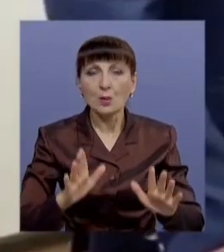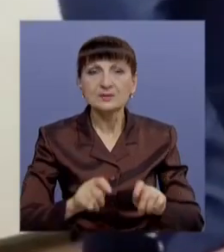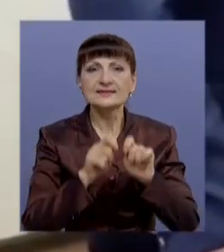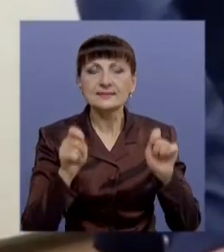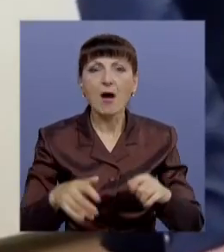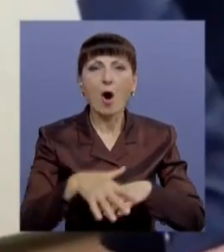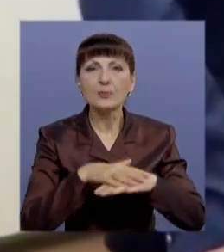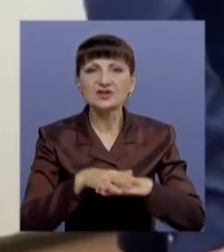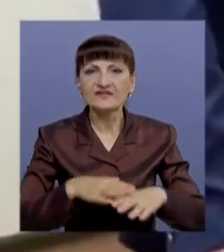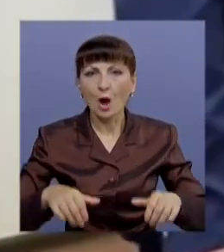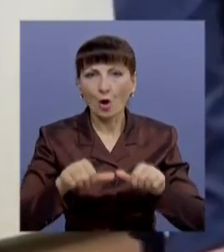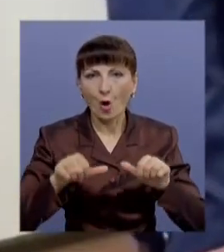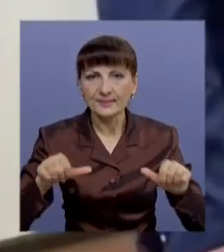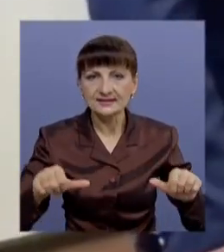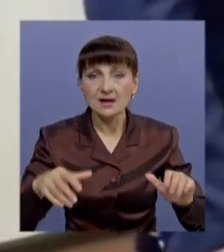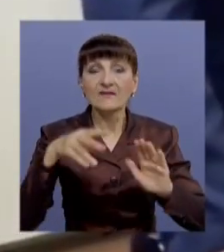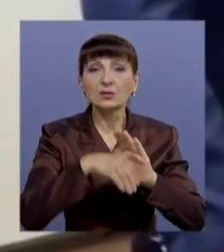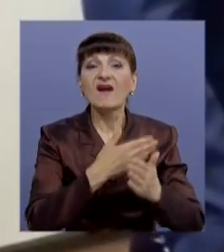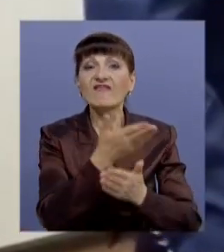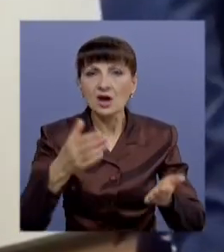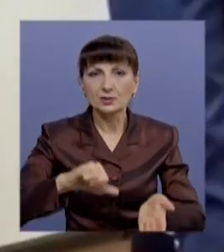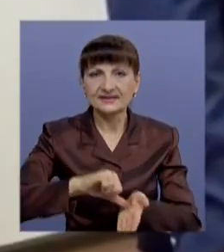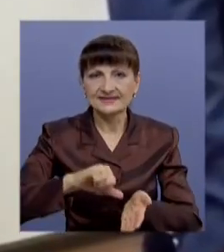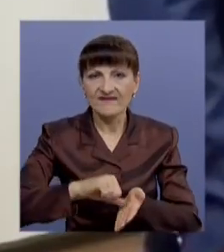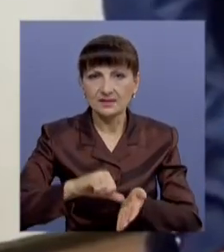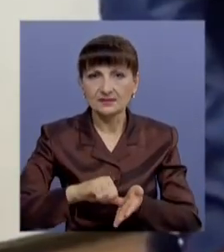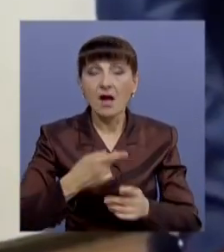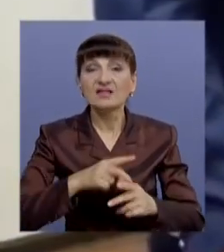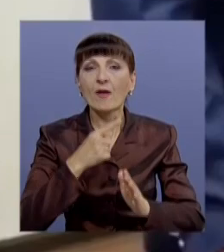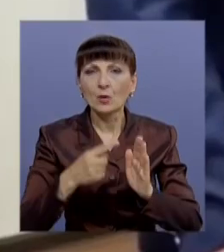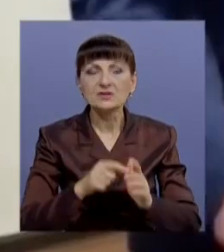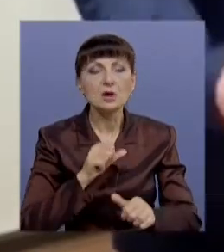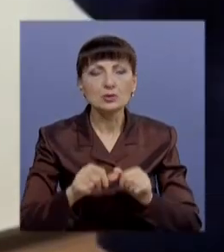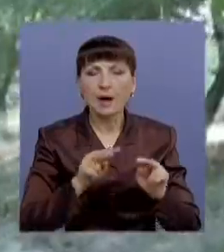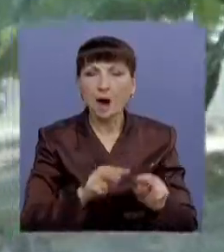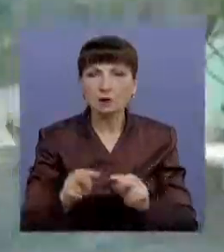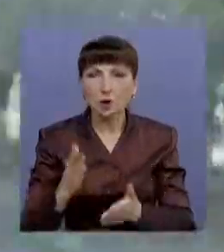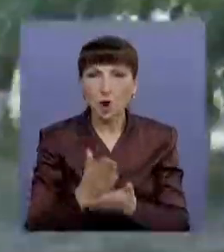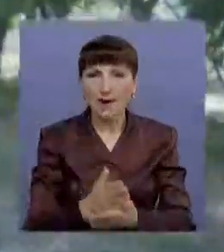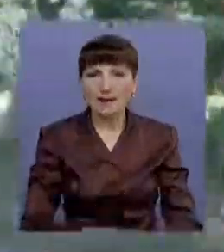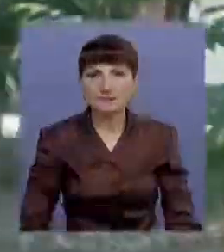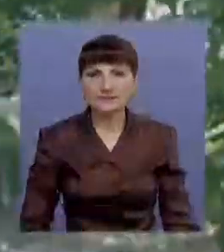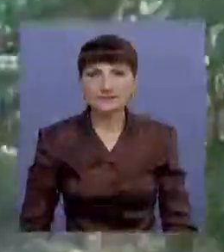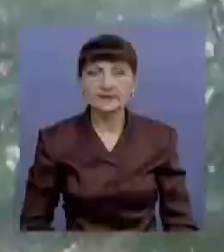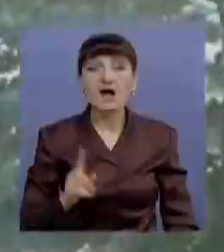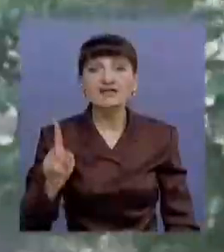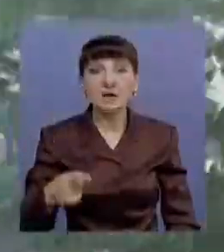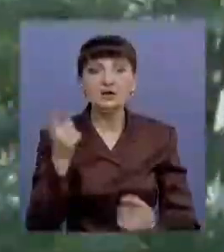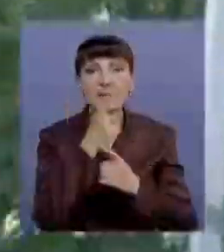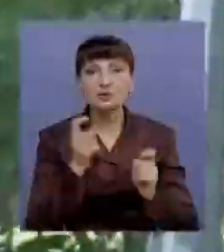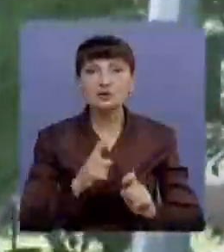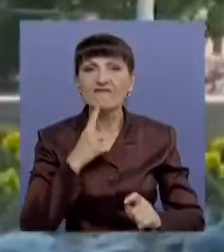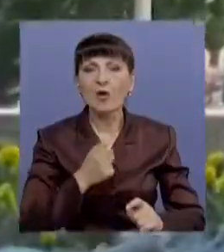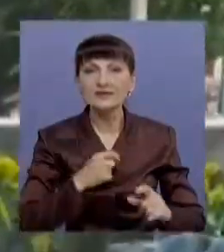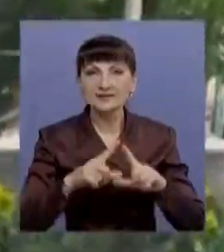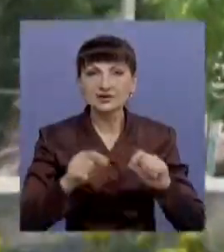создана общественная комиссия, куда войдут ваши представители. Этот вопрос на особом контроле. Он также сообщил, что